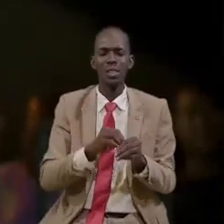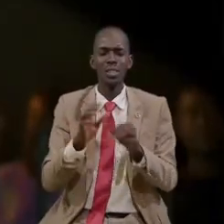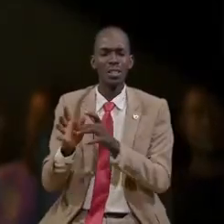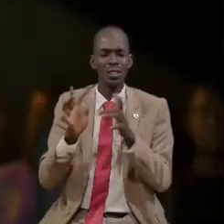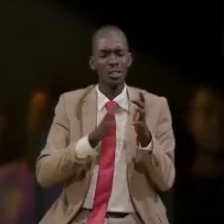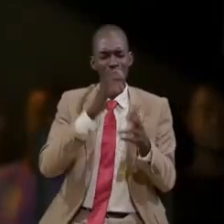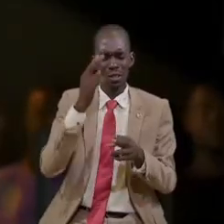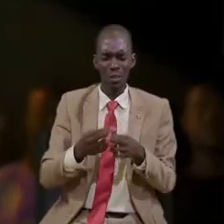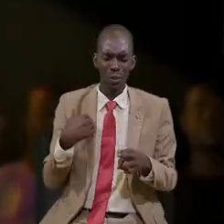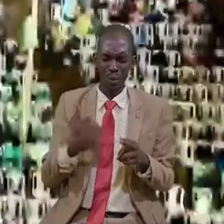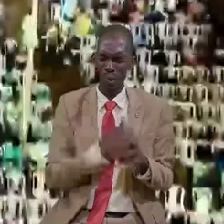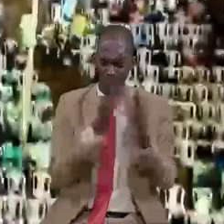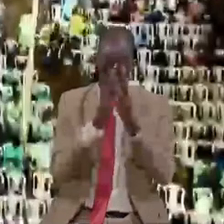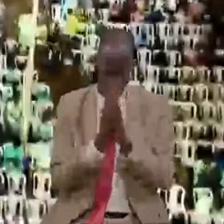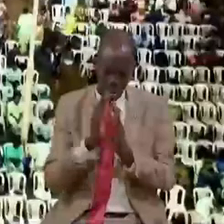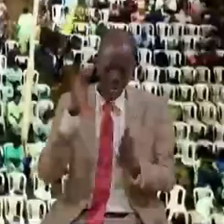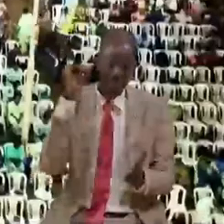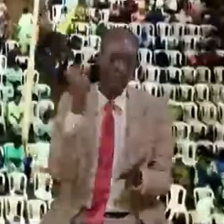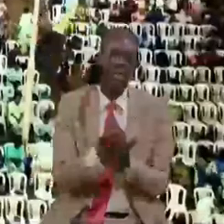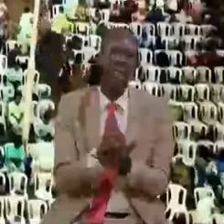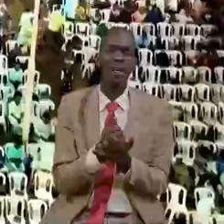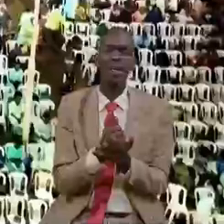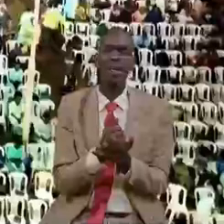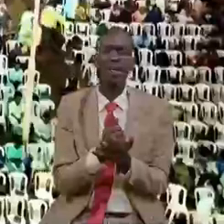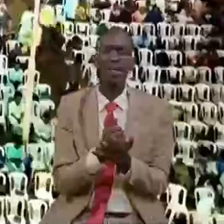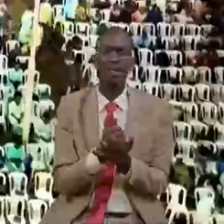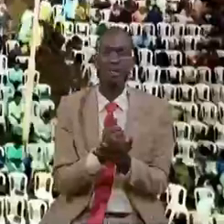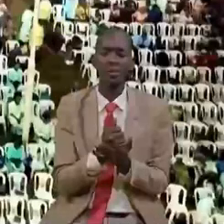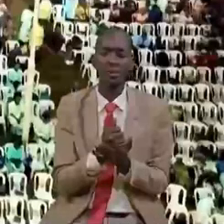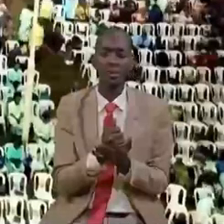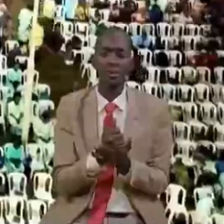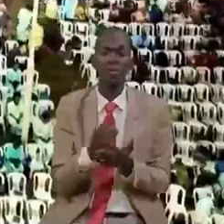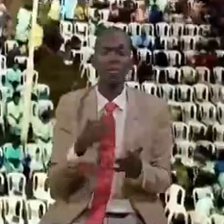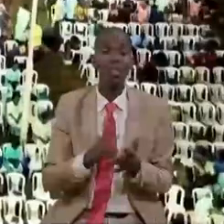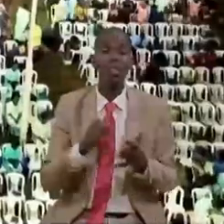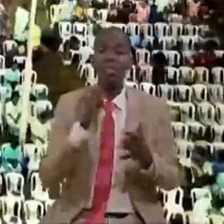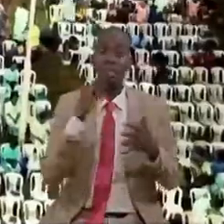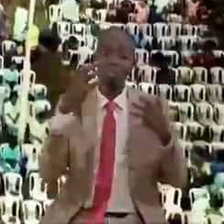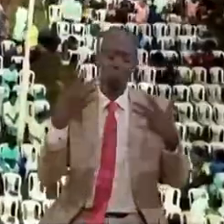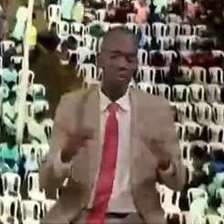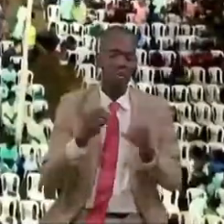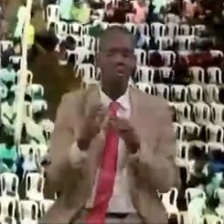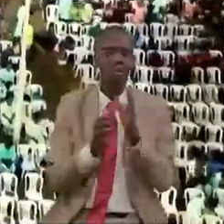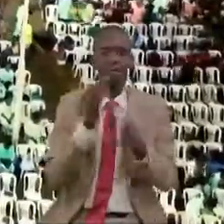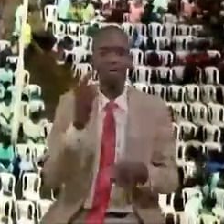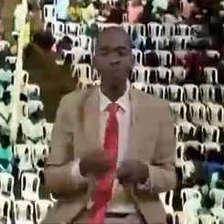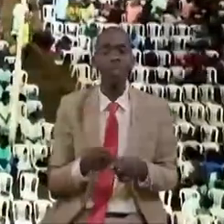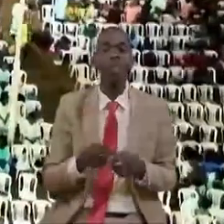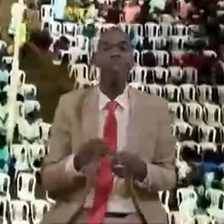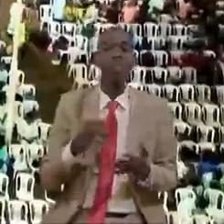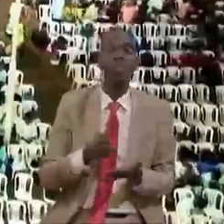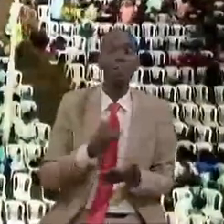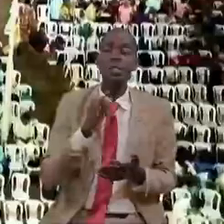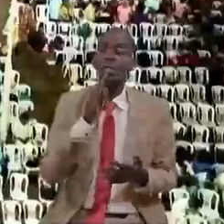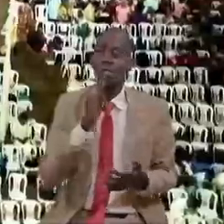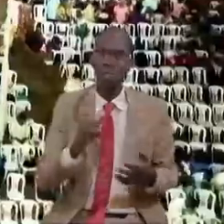nous prions. C'est fait. Je dis c'est